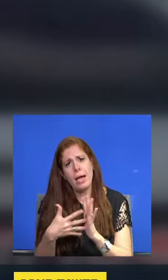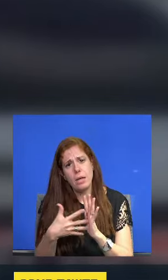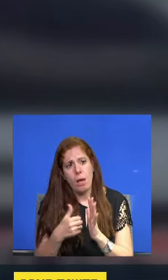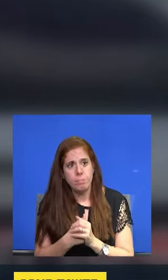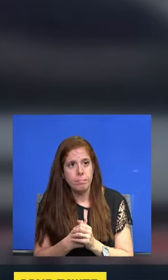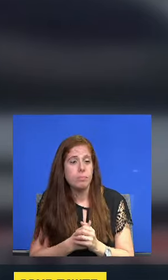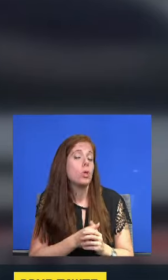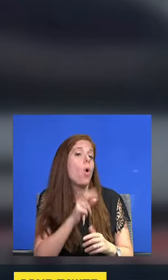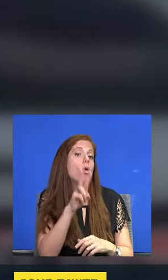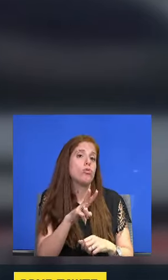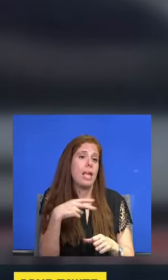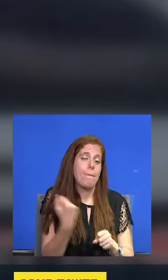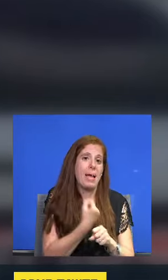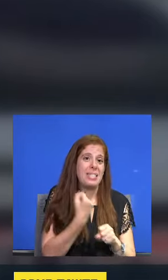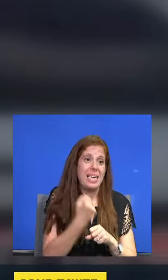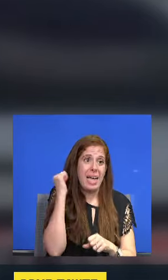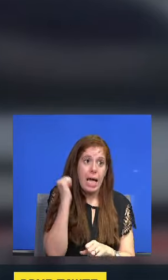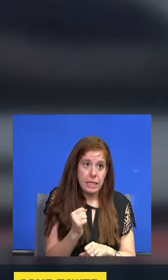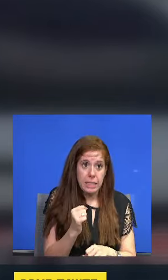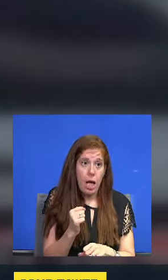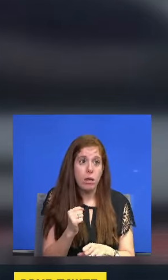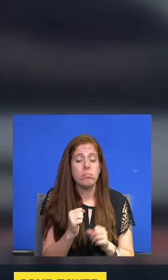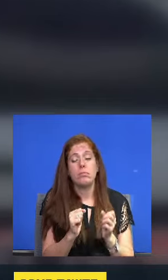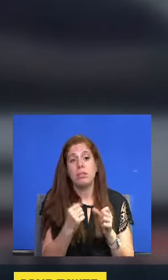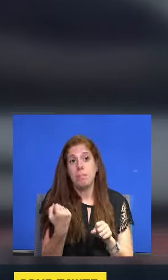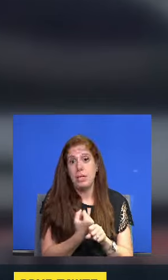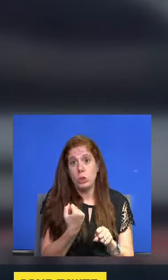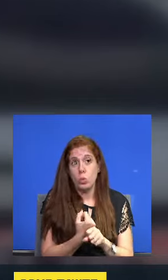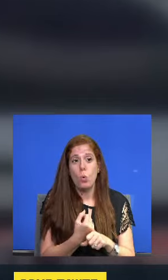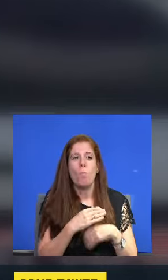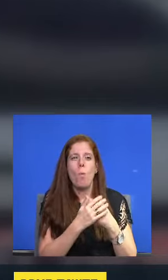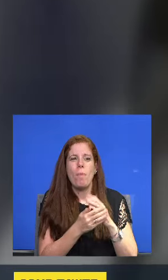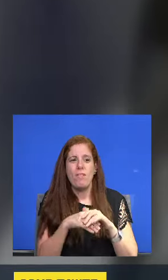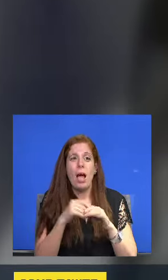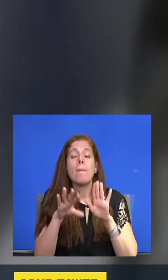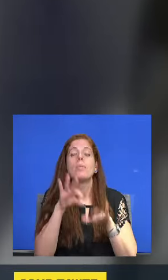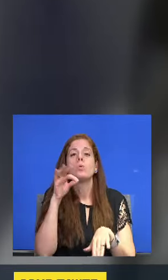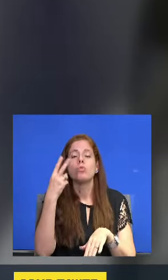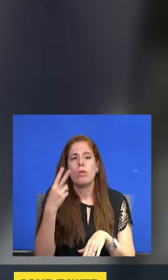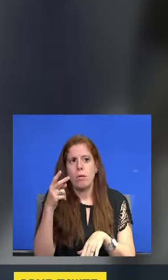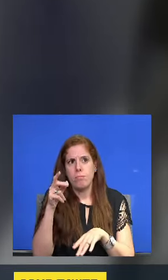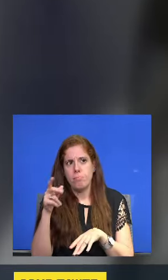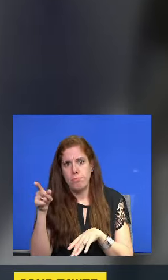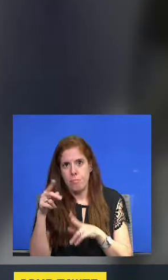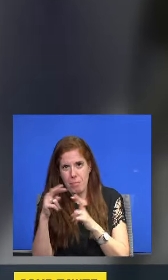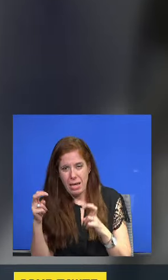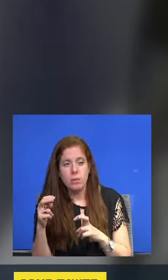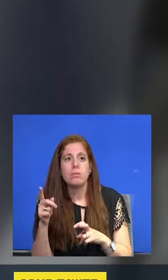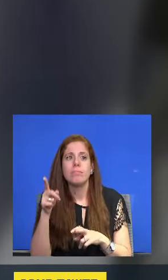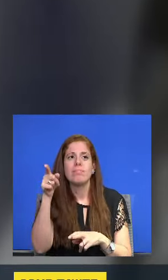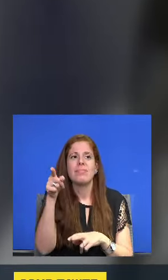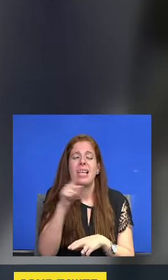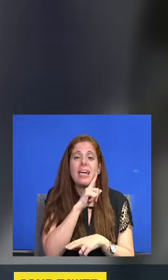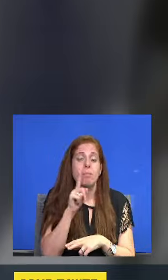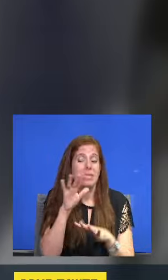רצח התבצעו ביממה האחרונה. באום אל-פחם מותר היום על עם החג'נה ירוי בדירה בעיר. אמו סיפרה למשטרה כי הוא נעלם לפני